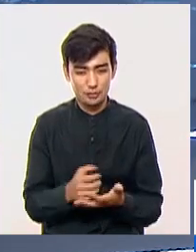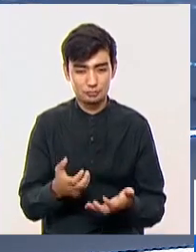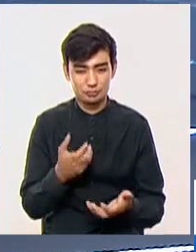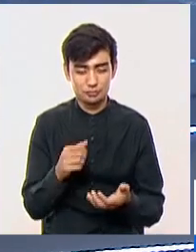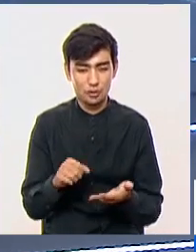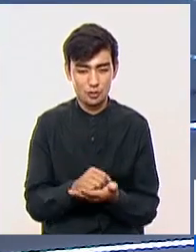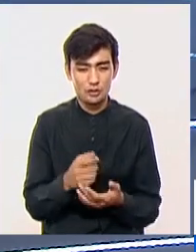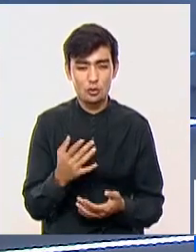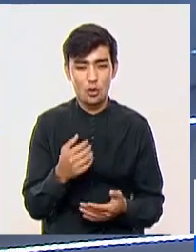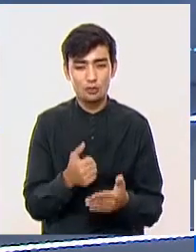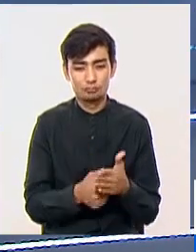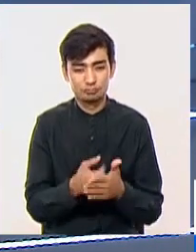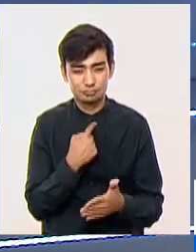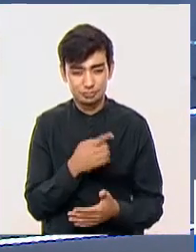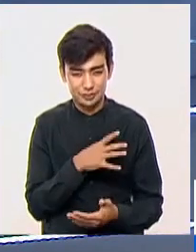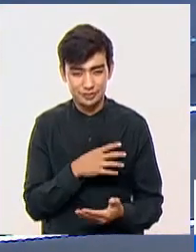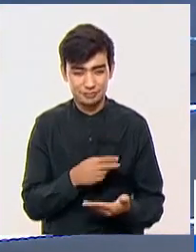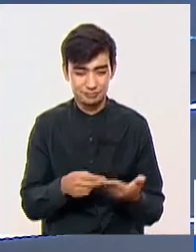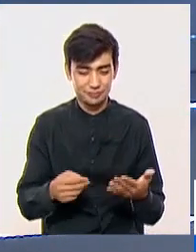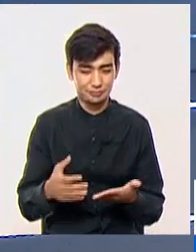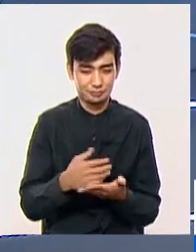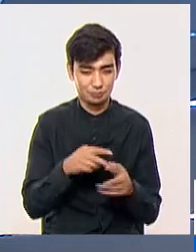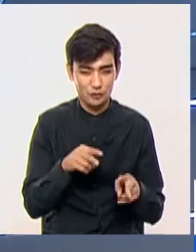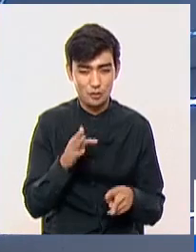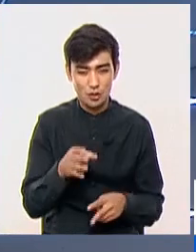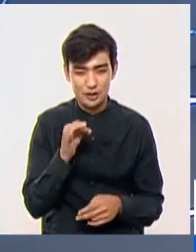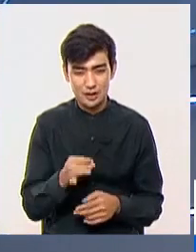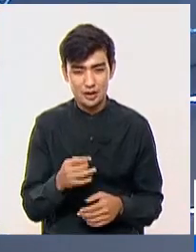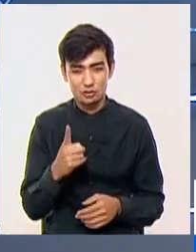жинаған қол саны тексеріліп нақтыланады. Олар кемі